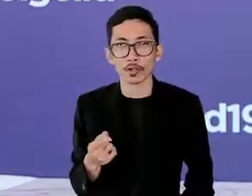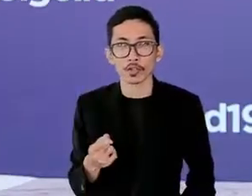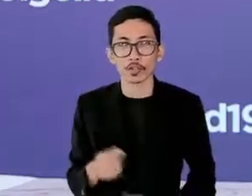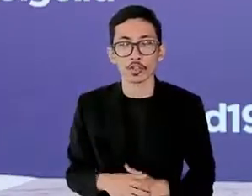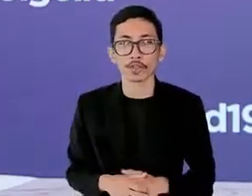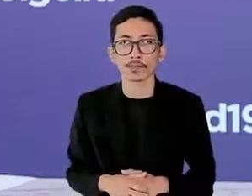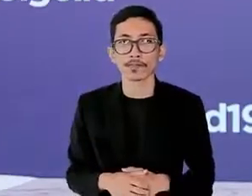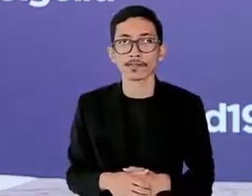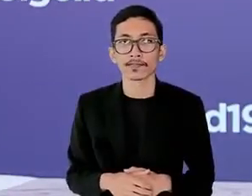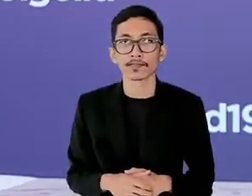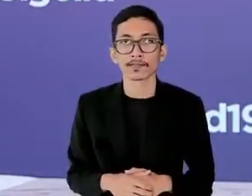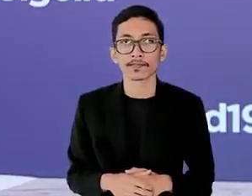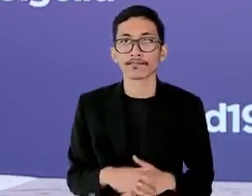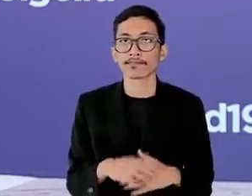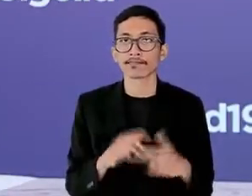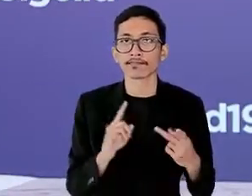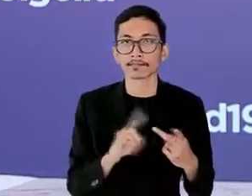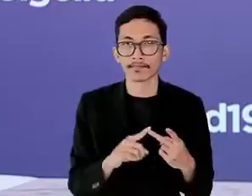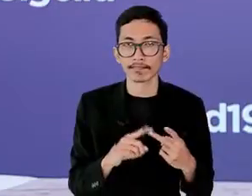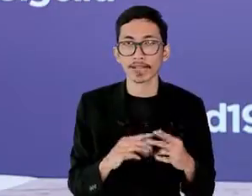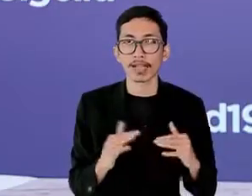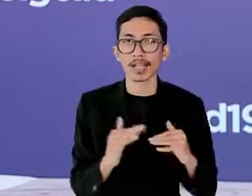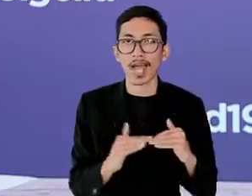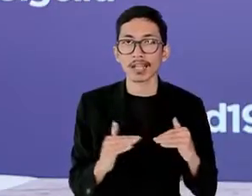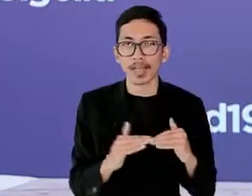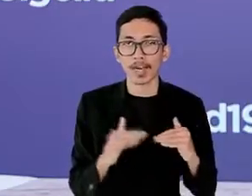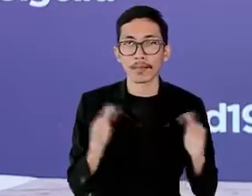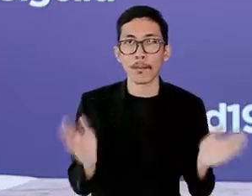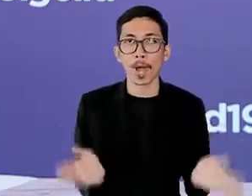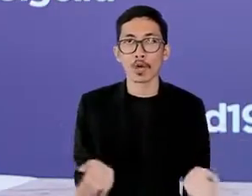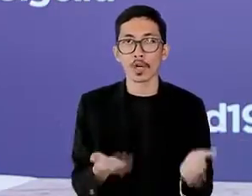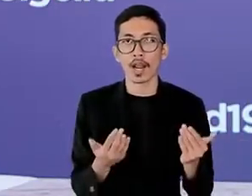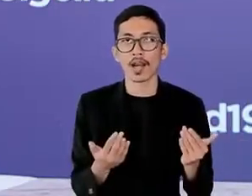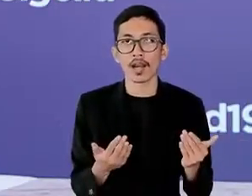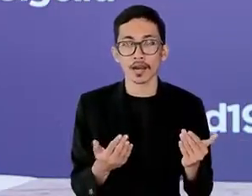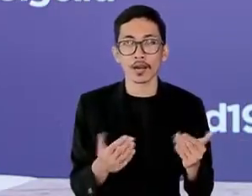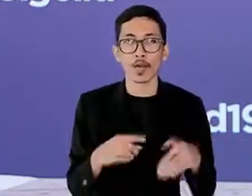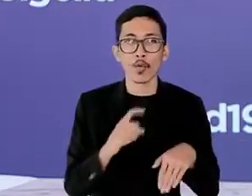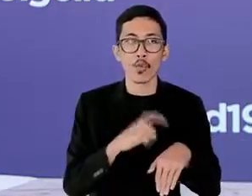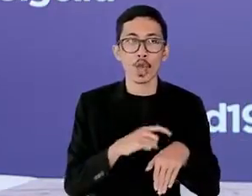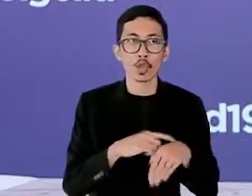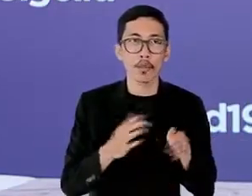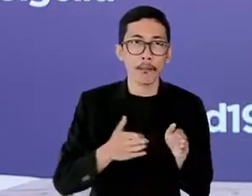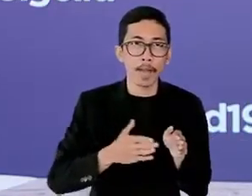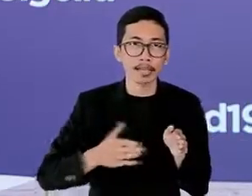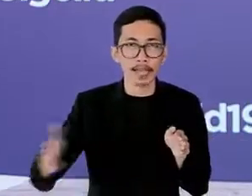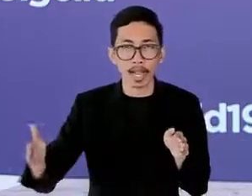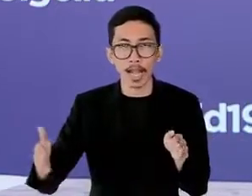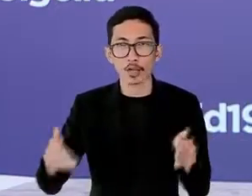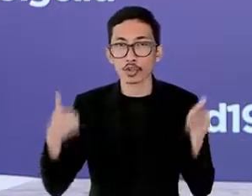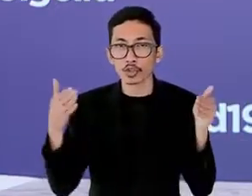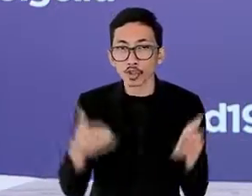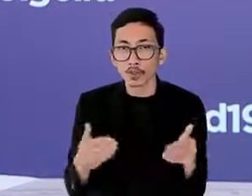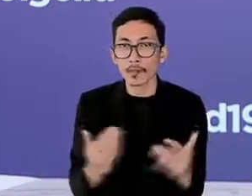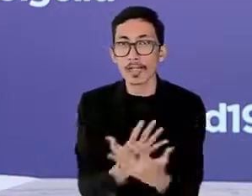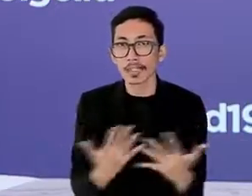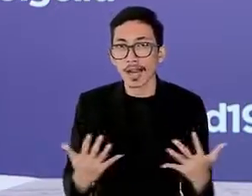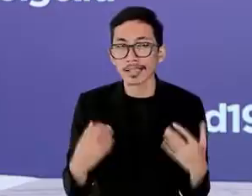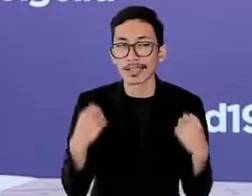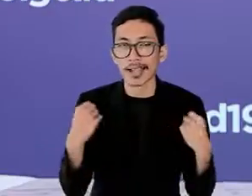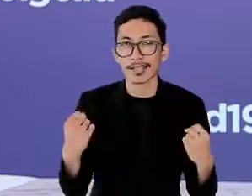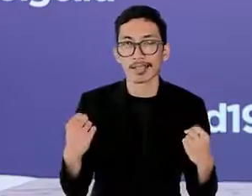kedua menentukan dasar Pembangunan Jangka Panjang termasuk peningkatan ketahanan kesehatan masyarakat